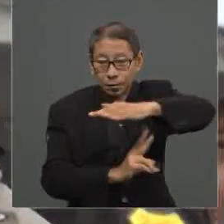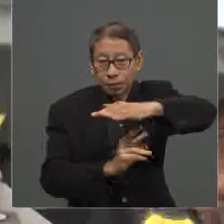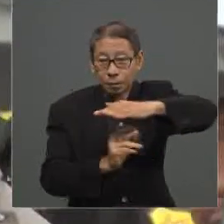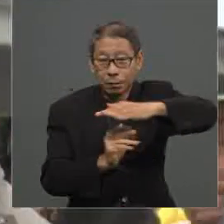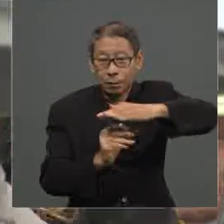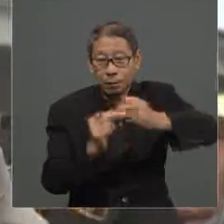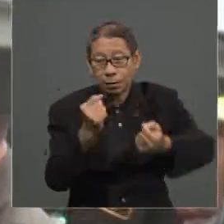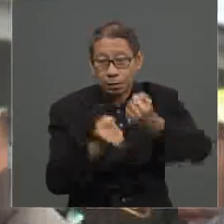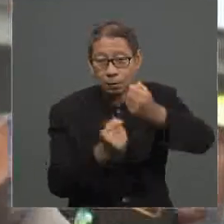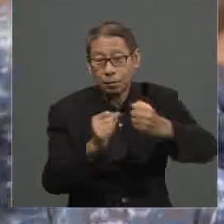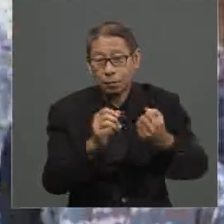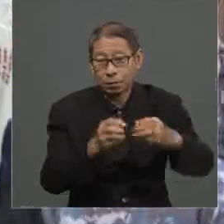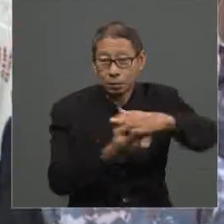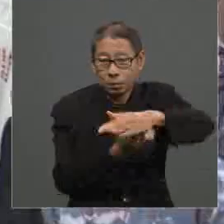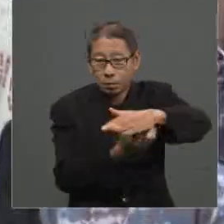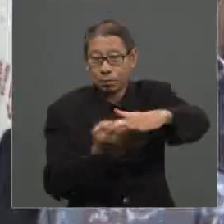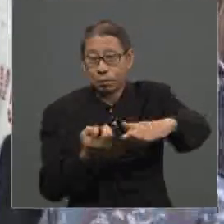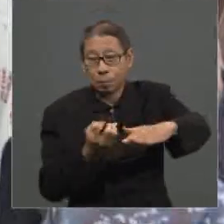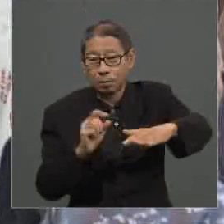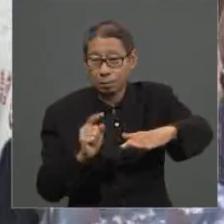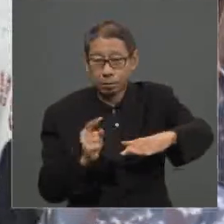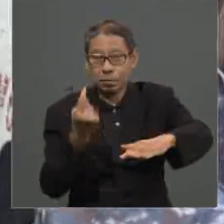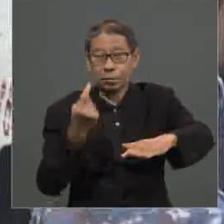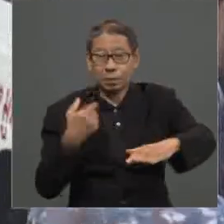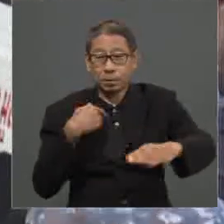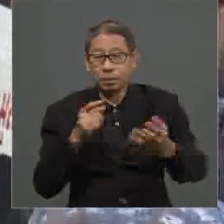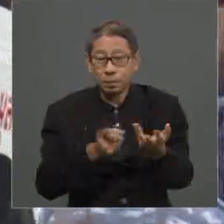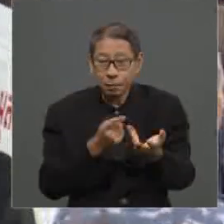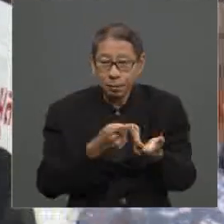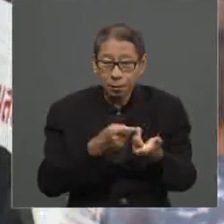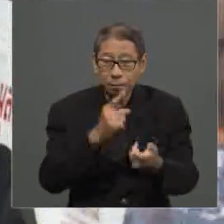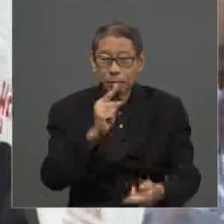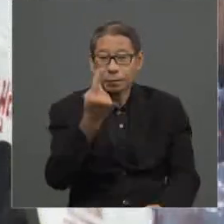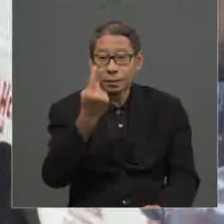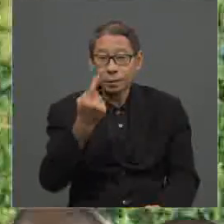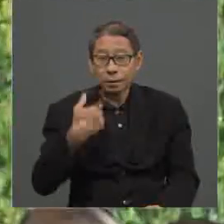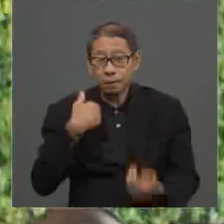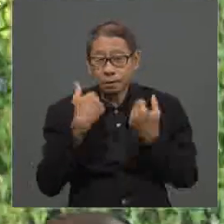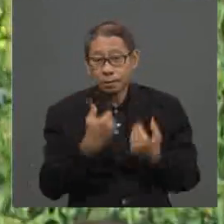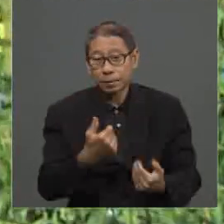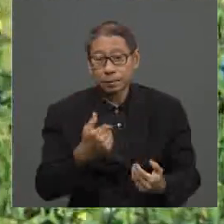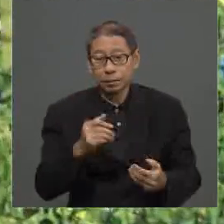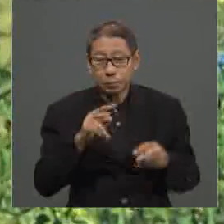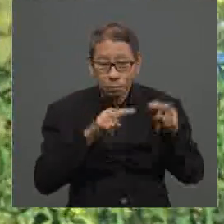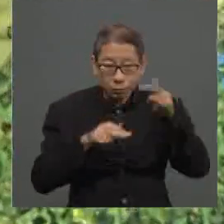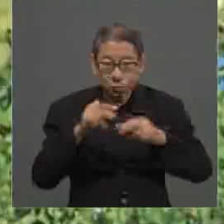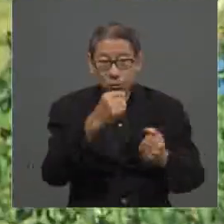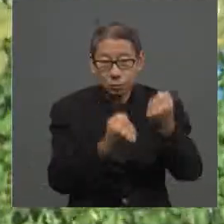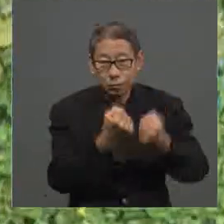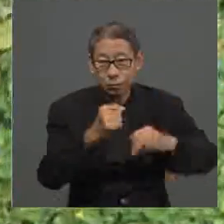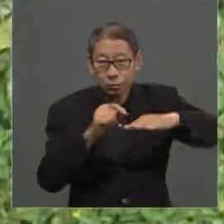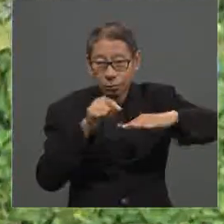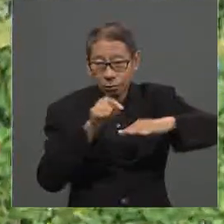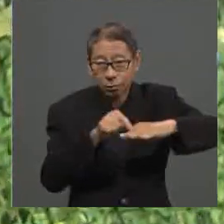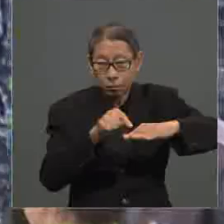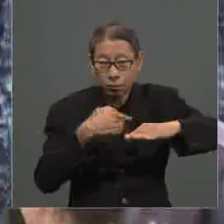เปลี่ยนตัวนี้แล้วนับใหม่หรือเปล่าอะไรยังไงนะฮะเพราะฉะนั้นตรงนี้เดี๋ยวต้องทบทวนกฎหมายเกี่ยวกับการตรวจสอบสภาพรถและอีกอันนึ